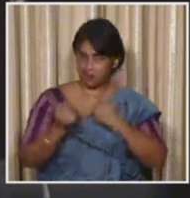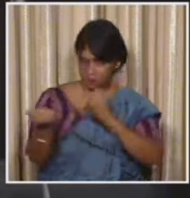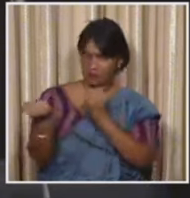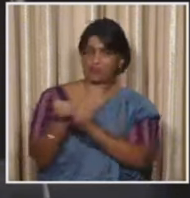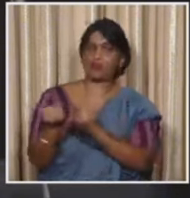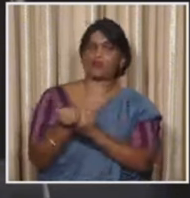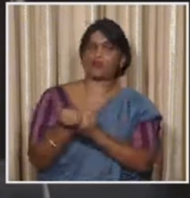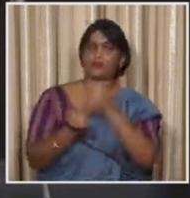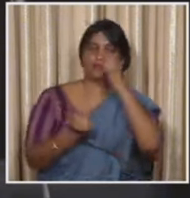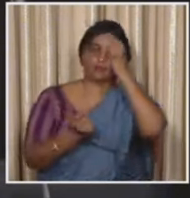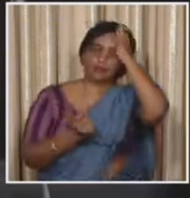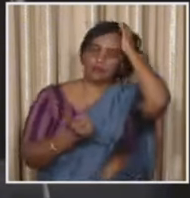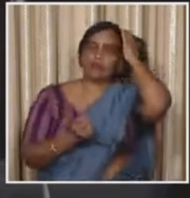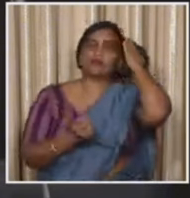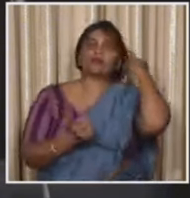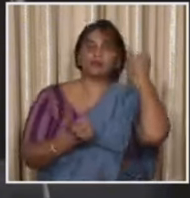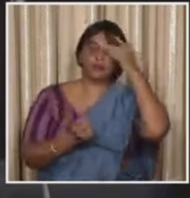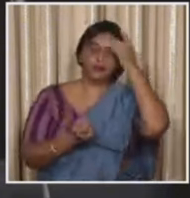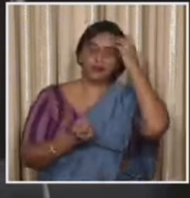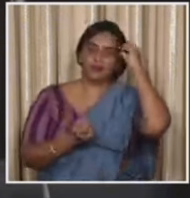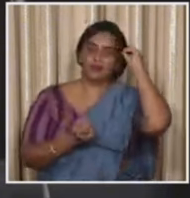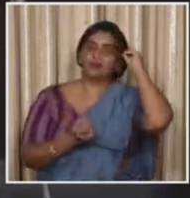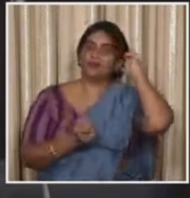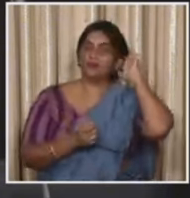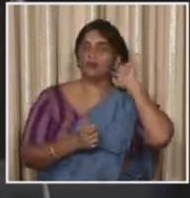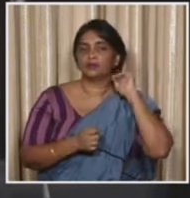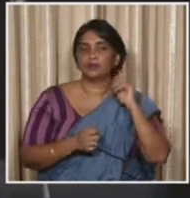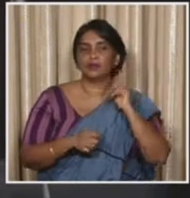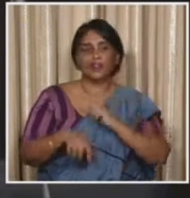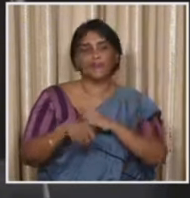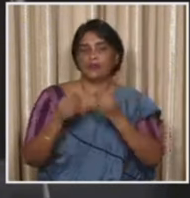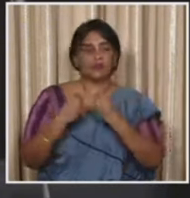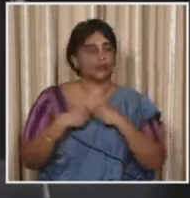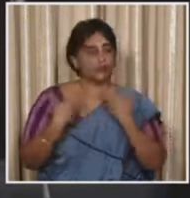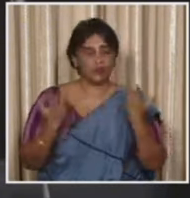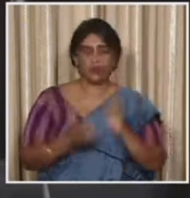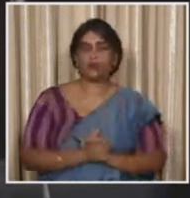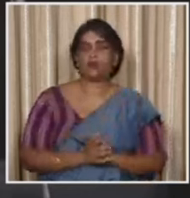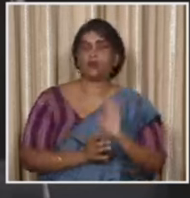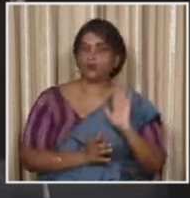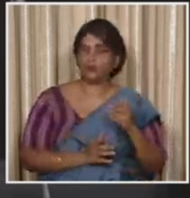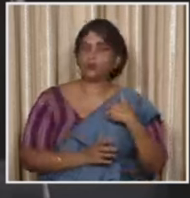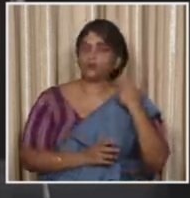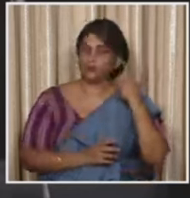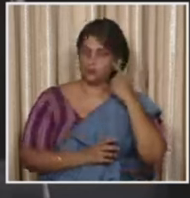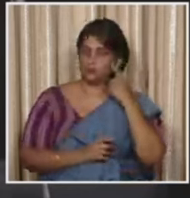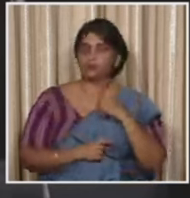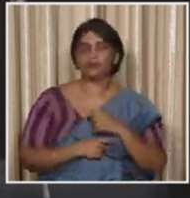කියලා. තොට ඒක හන්දා මට එතුමා වෙලා හම්බ වුන්නෑ. නමුත් අපි දන්නවා